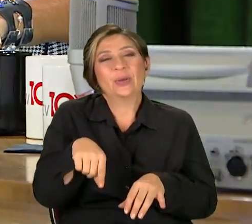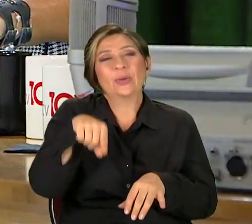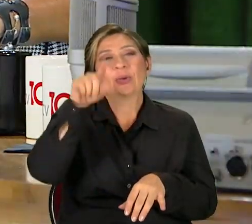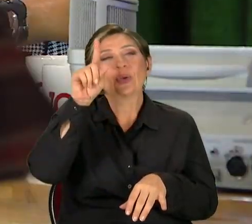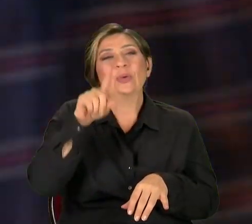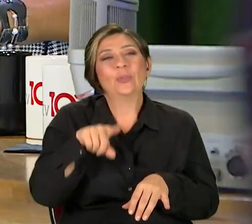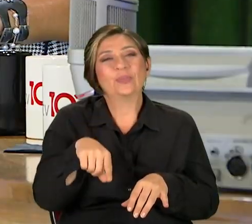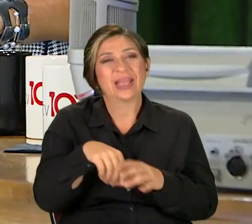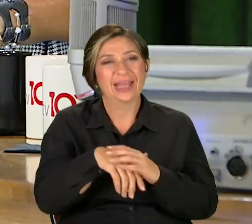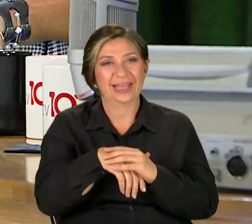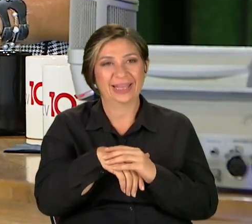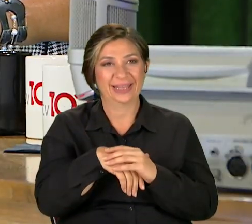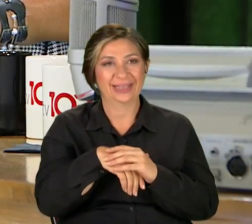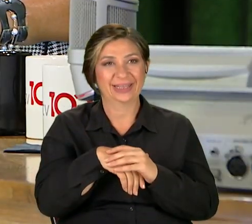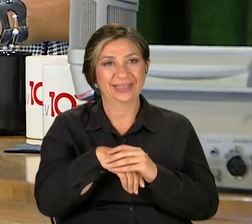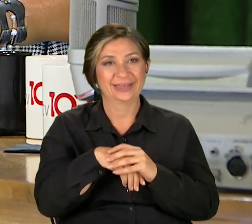günümde